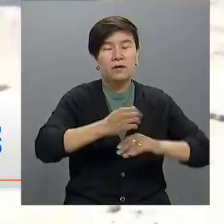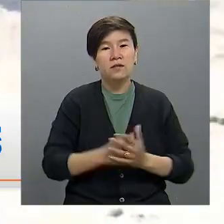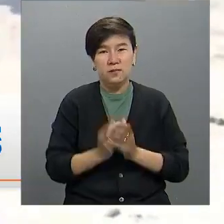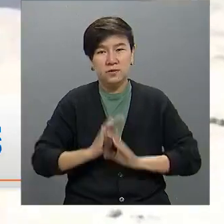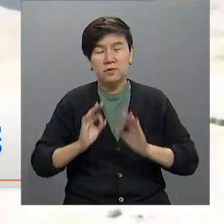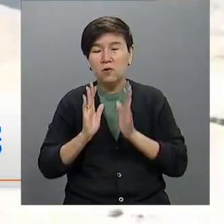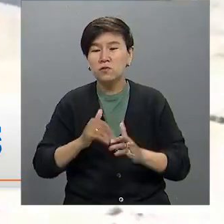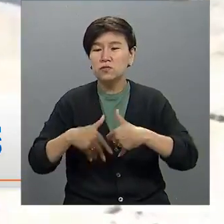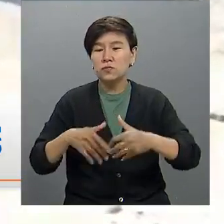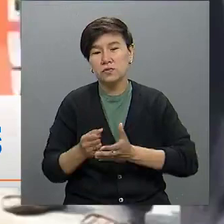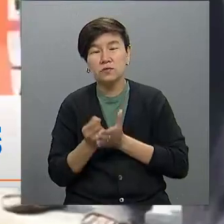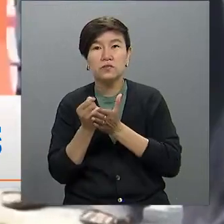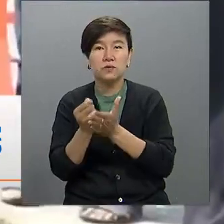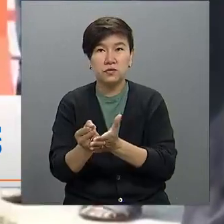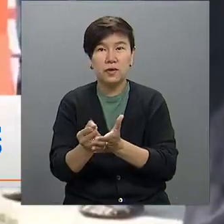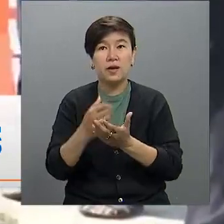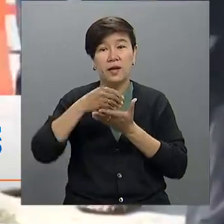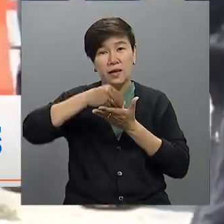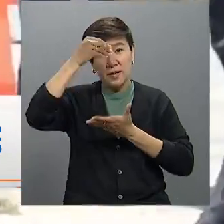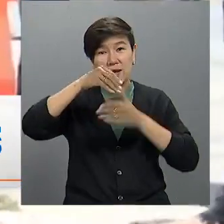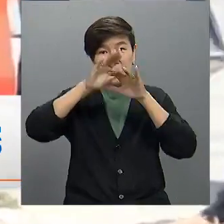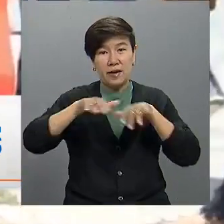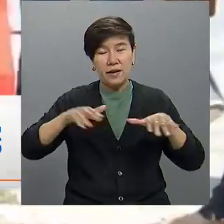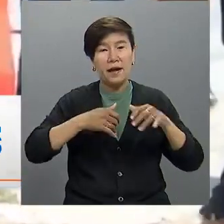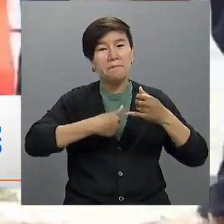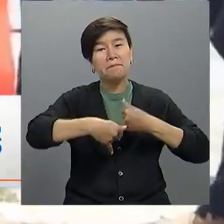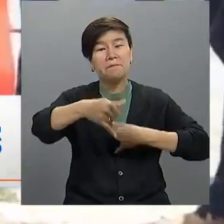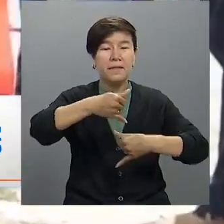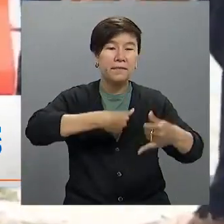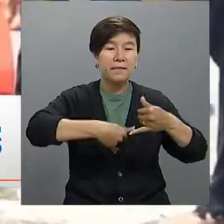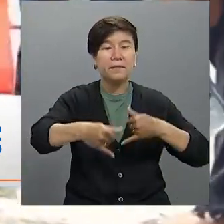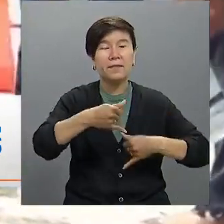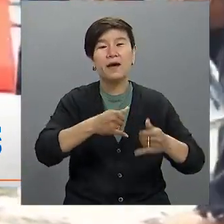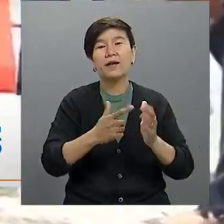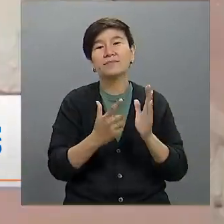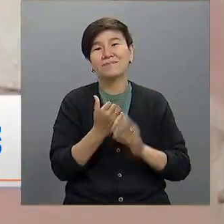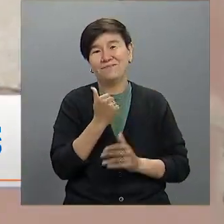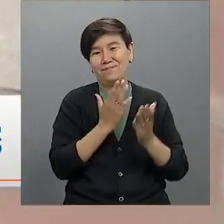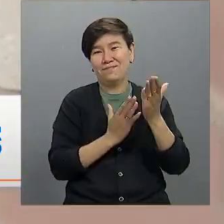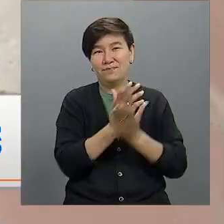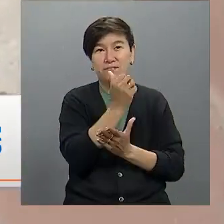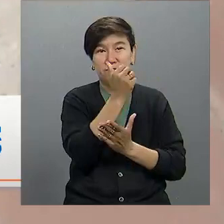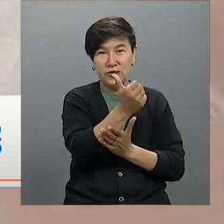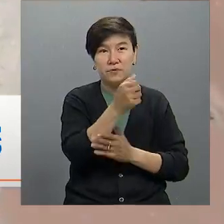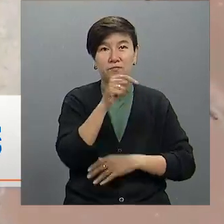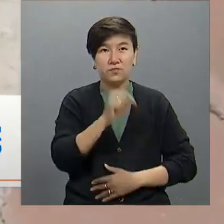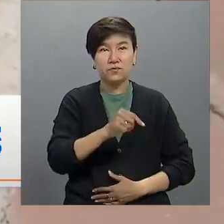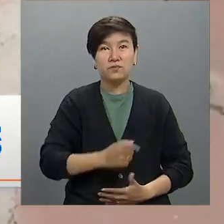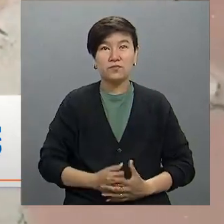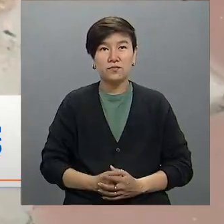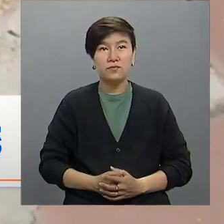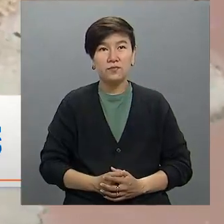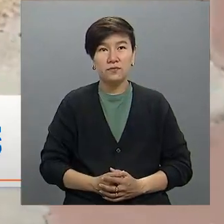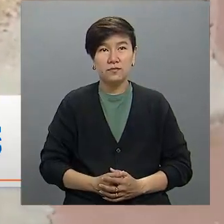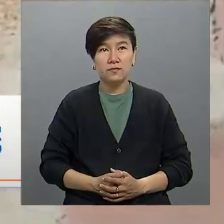วก็นักเรียนที่เดินผ่านไปผ่านมาตรงจุดนี้นะคะคือตรงท่อระบายน้ำเนี่ยค่ะต้องบอกว่าบริเวณ